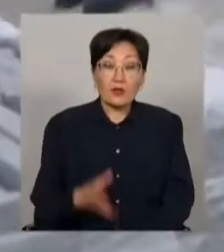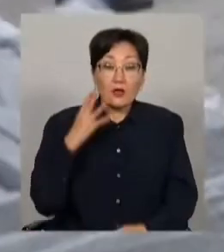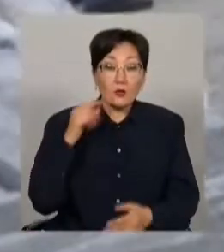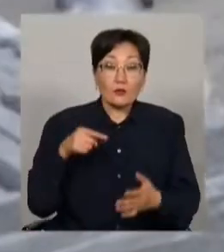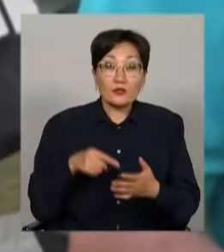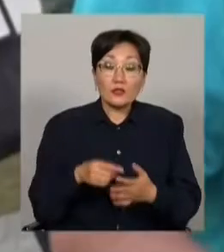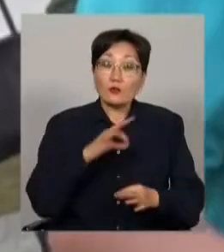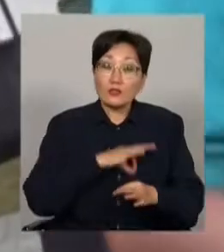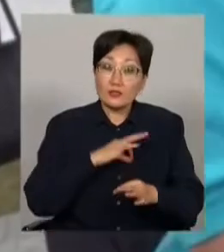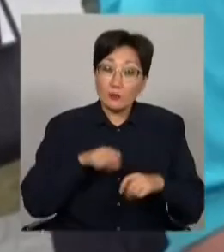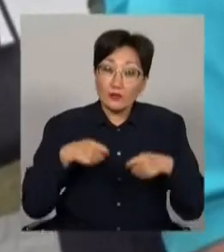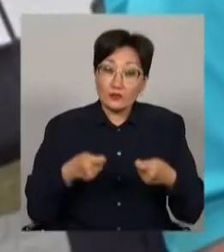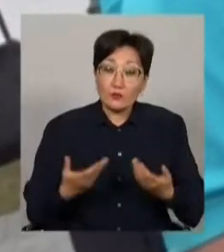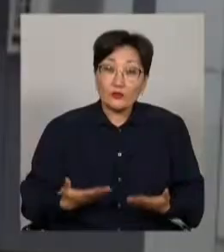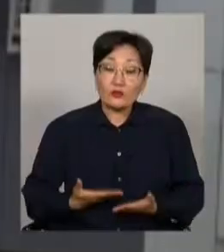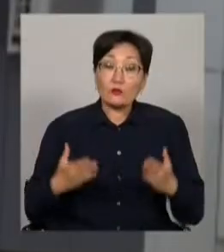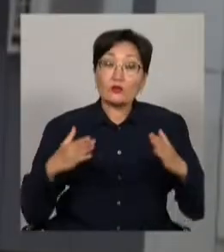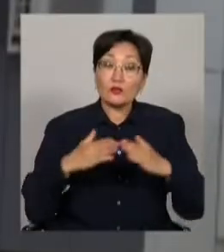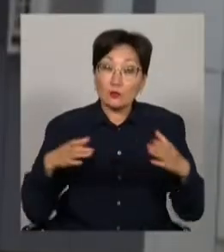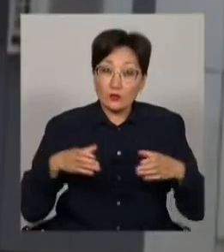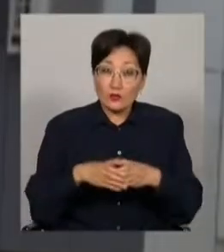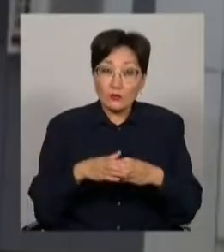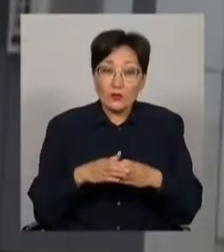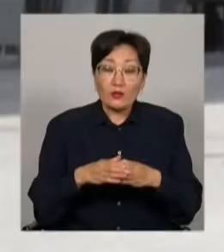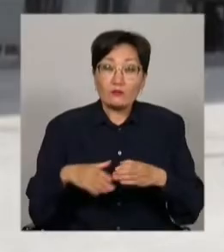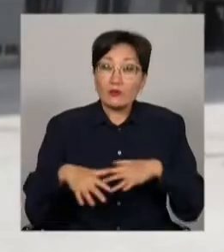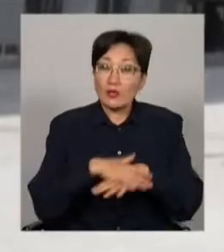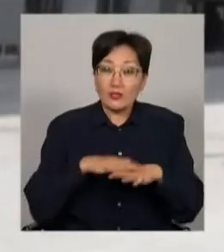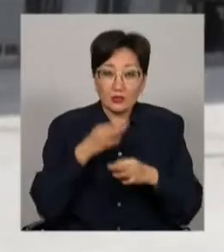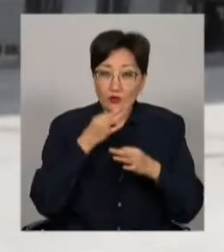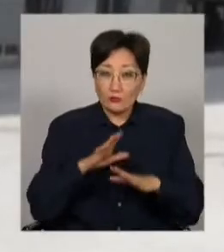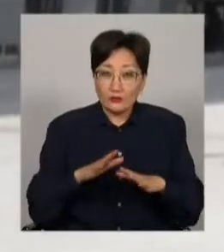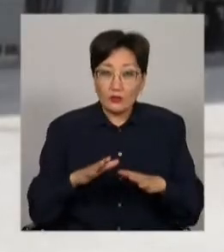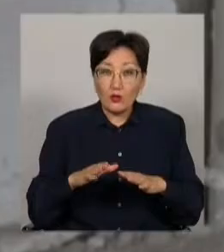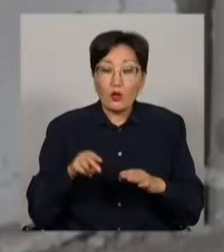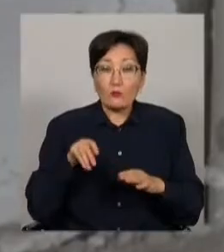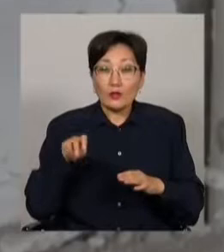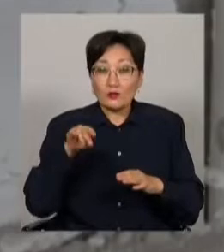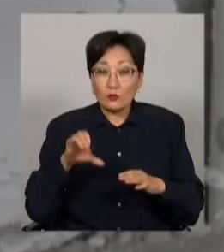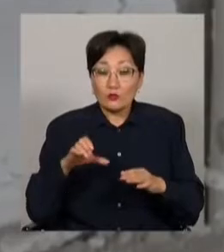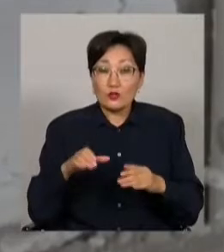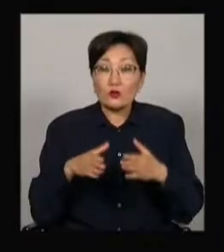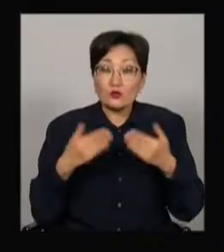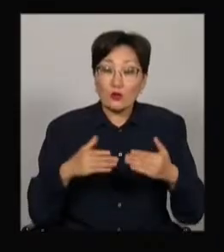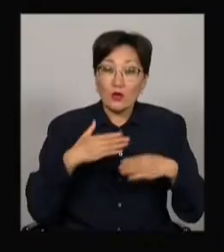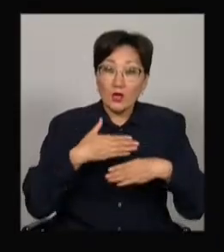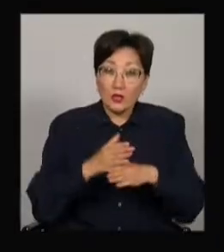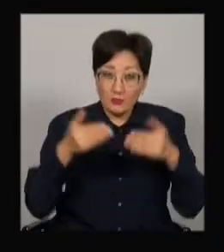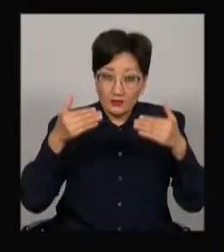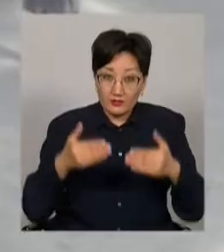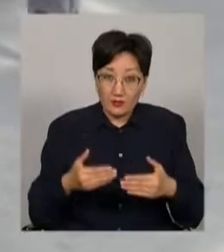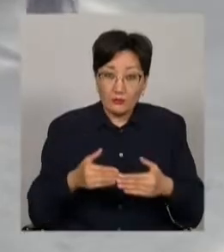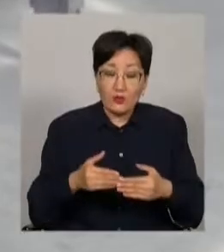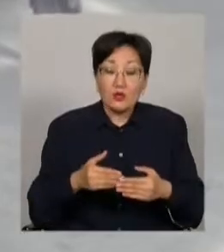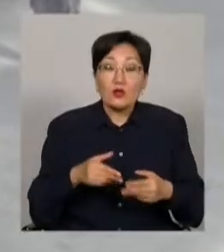Алматыда пайдалануға берілген жаңа тұрғын үй кешені көптің көңілінен шықпады. Пандусы жоқ, қабырға сылақтары түсіп жатыр.